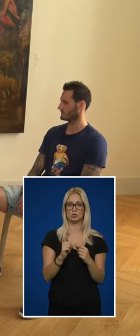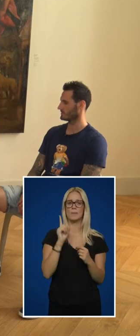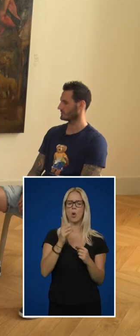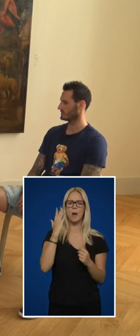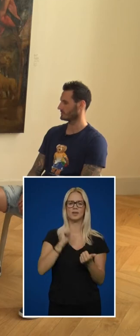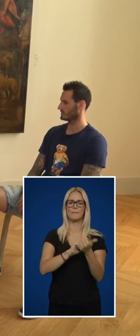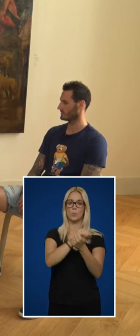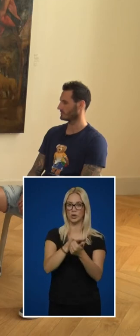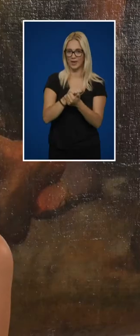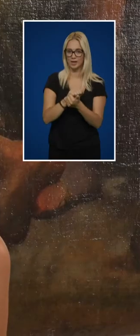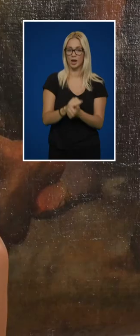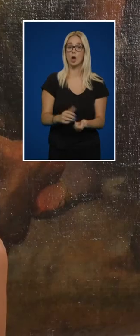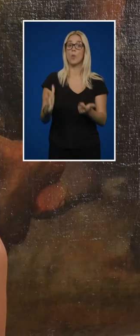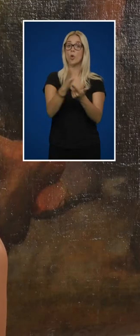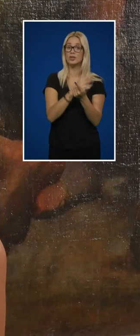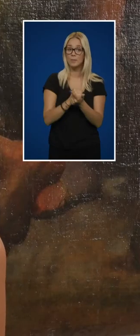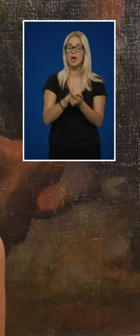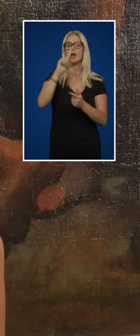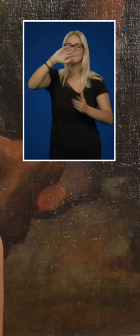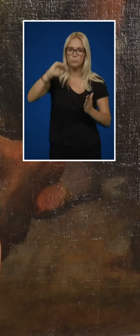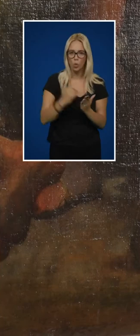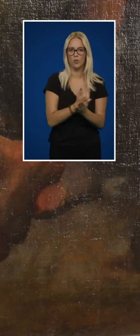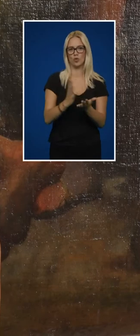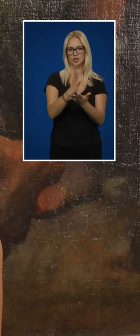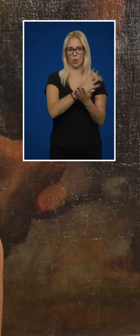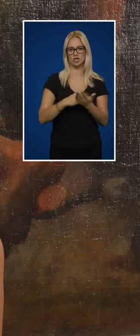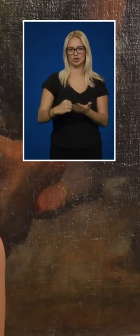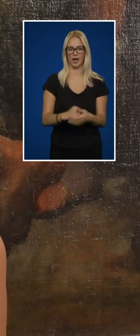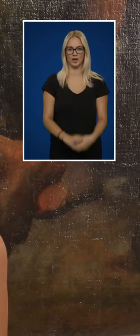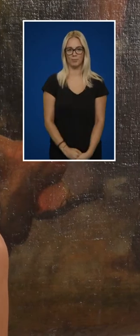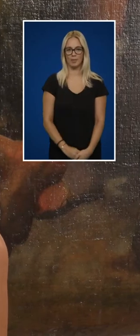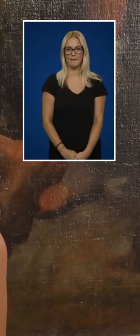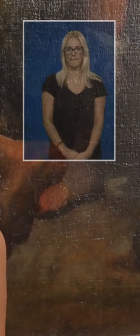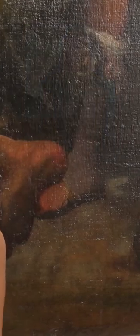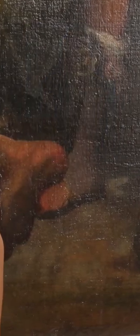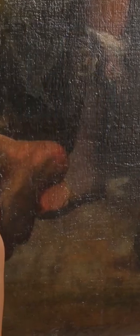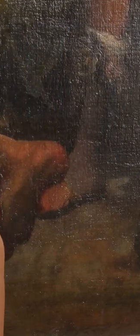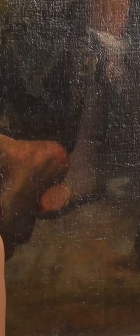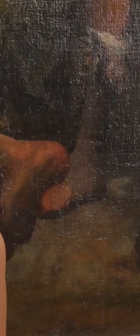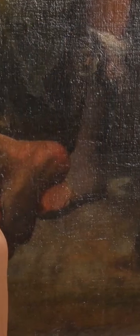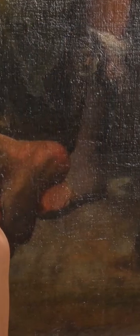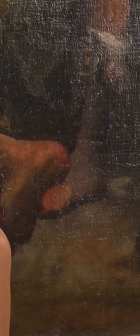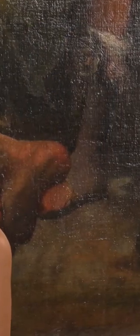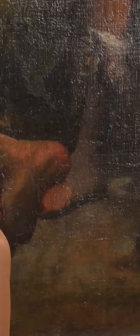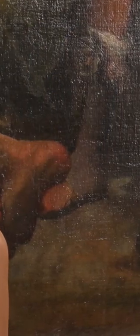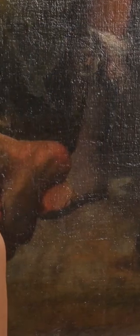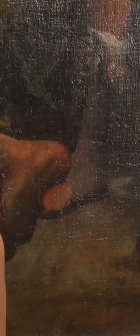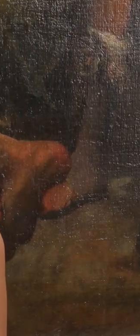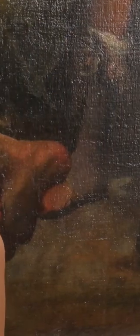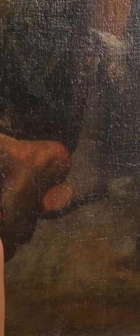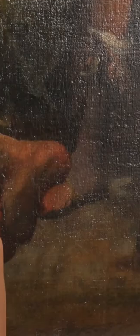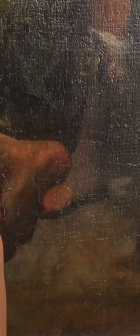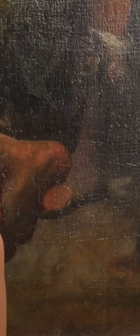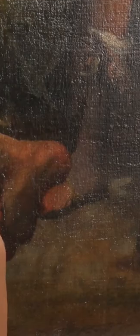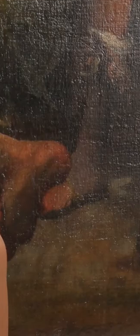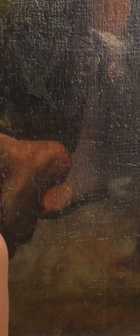svaki proizvod mora imati zaokruženi ciklus. Dakle, mora biti proizveden, upotrijebljen i ponovno iskorišten. Onaj minimalni dio